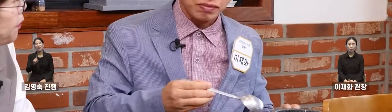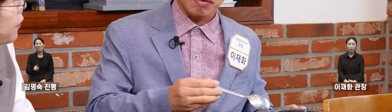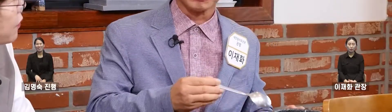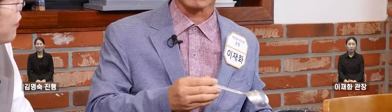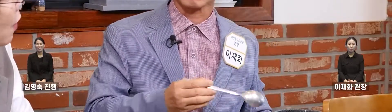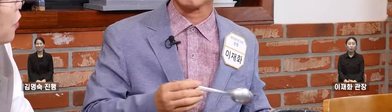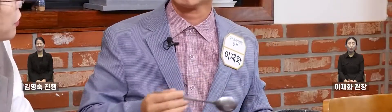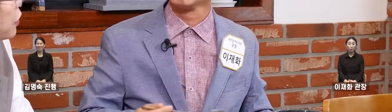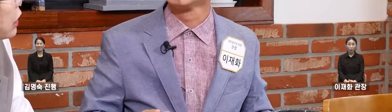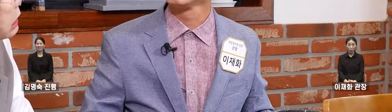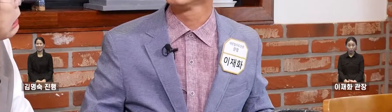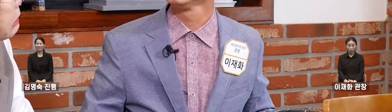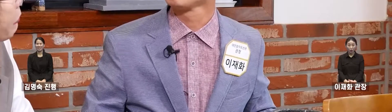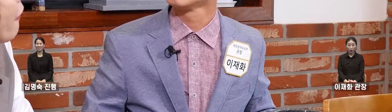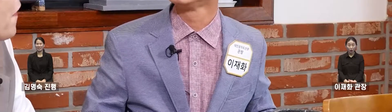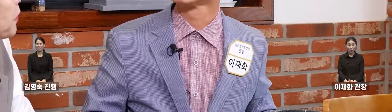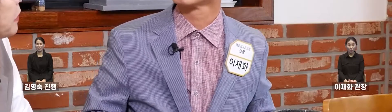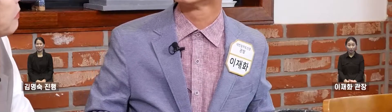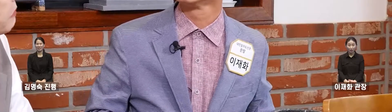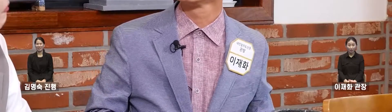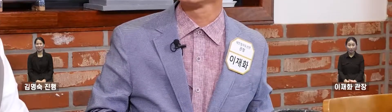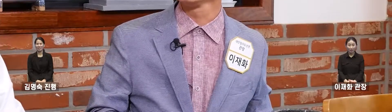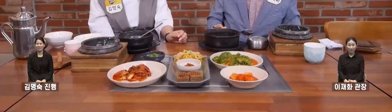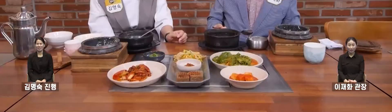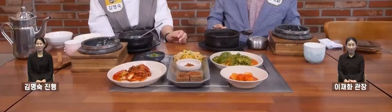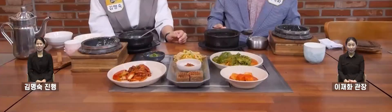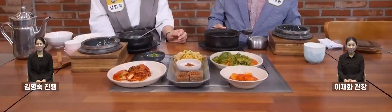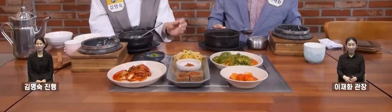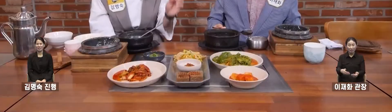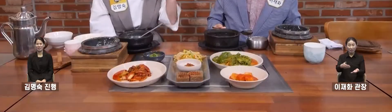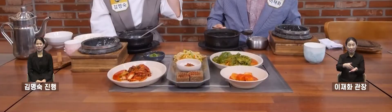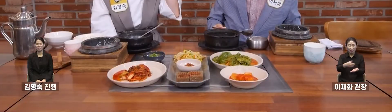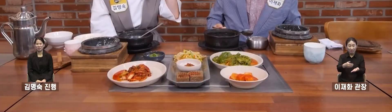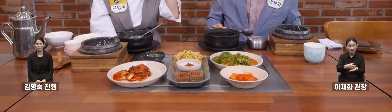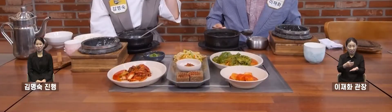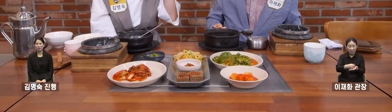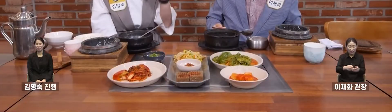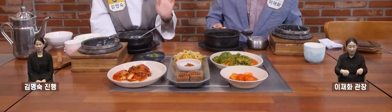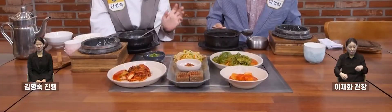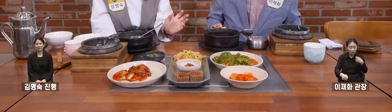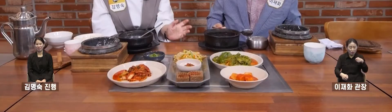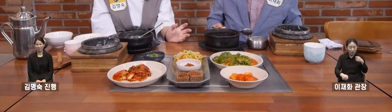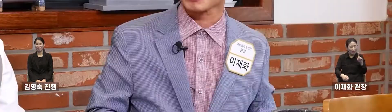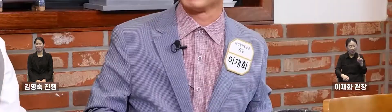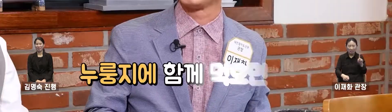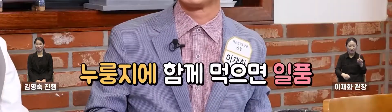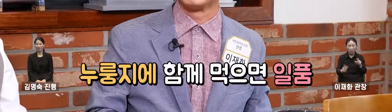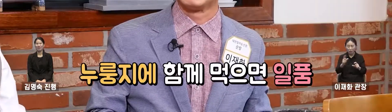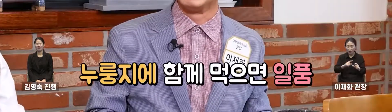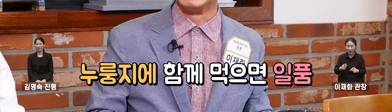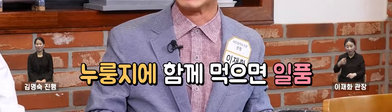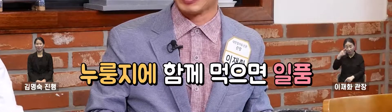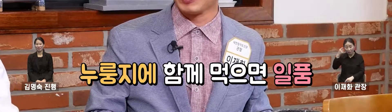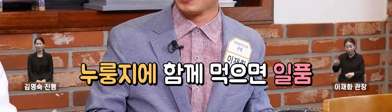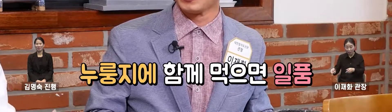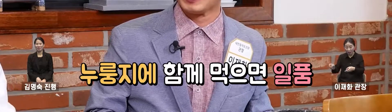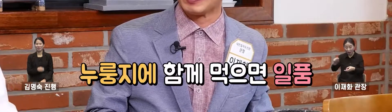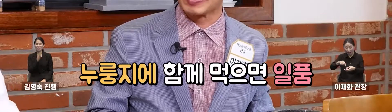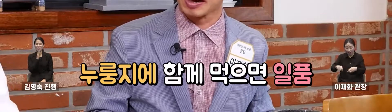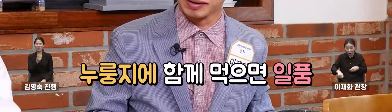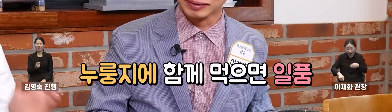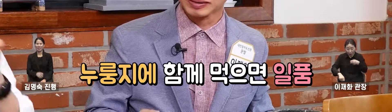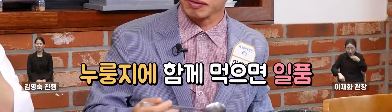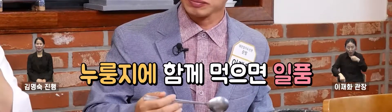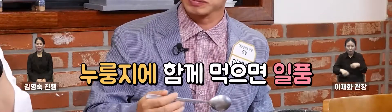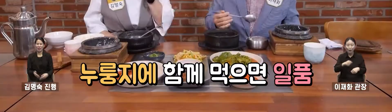어떠세요? 누룽지 네. 그 속량 그냥 먹는 것보다는 네. 훨씬 맛이 좋네요. 그렇죠. 네,